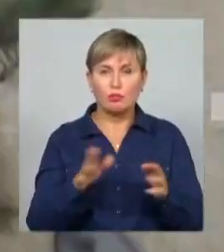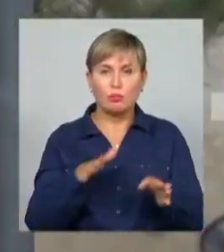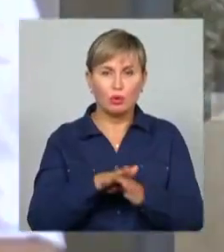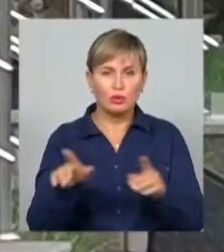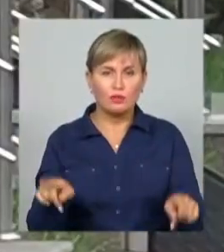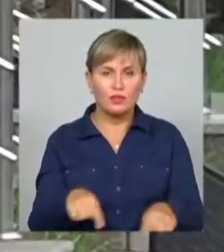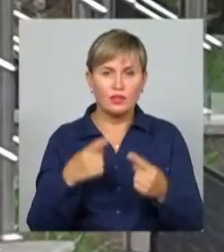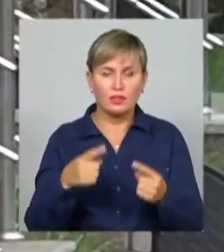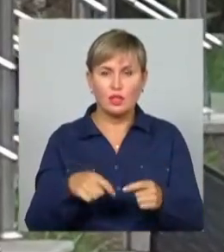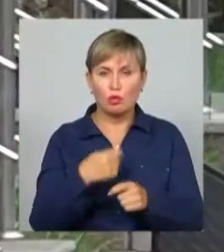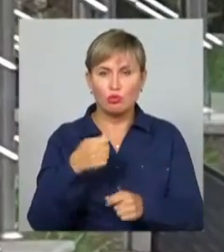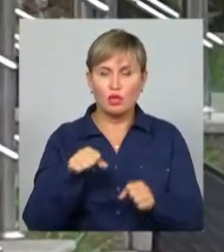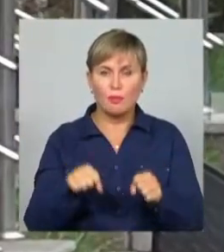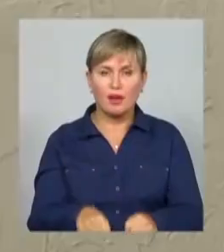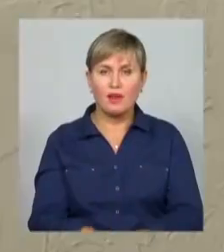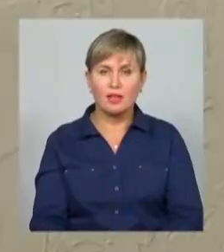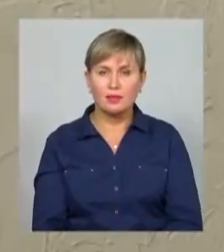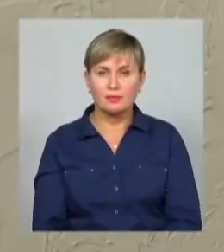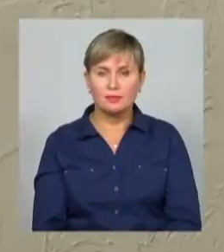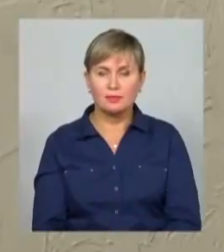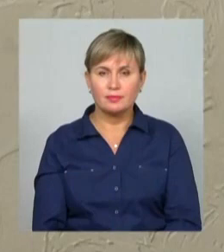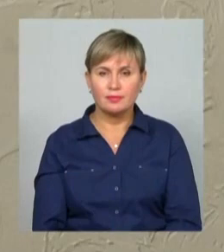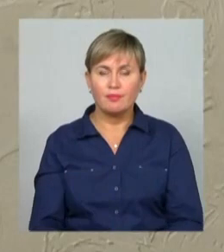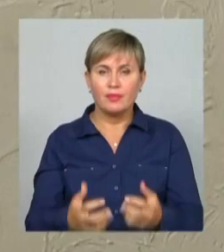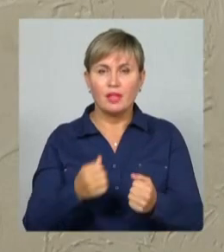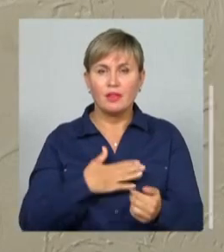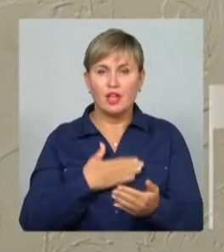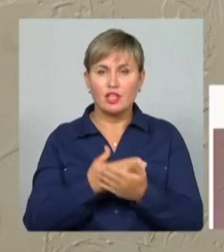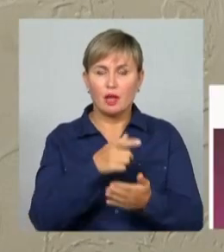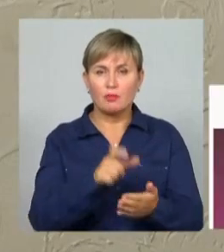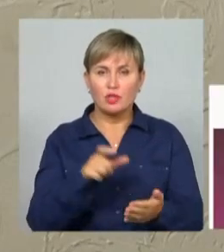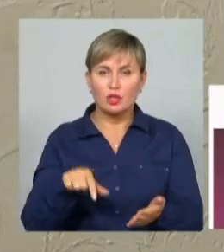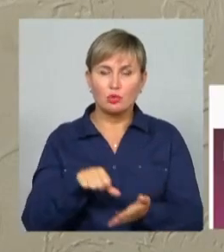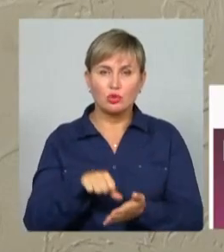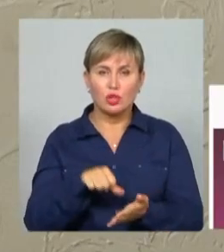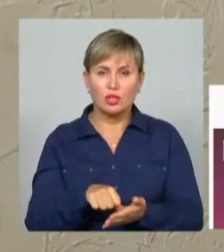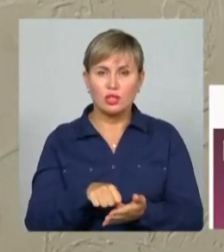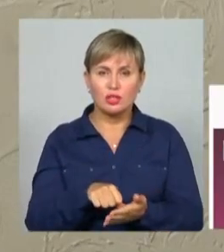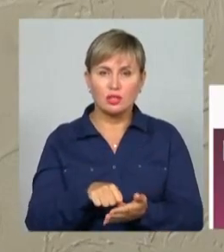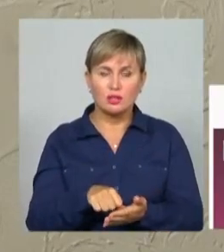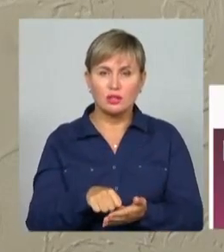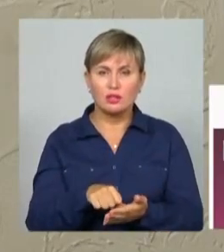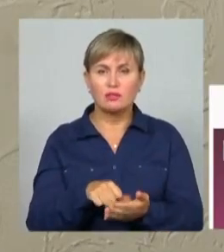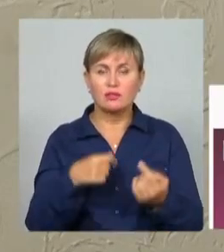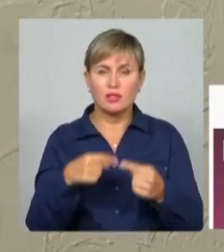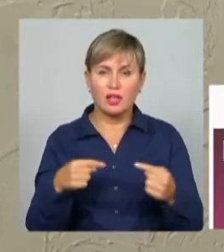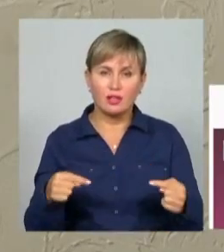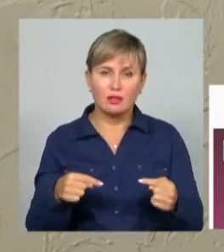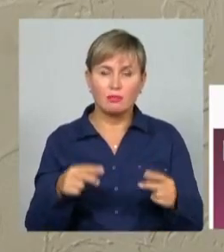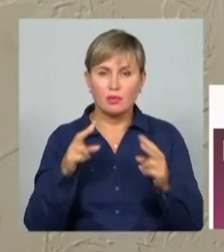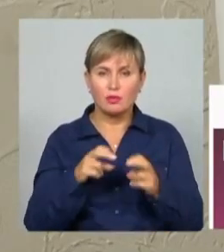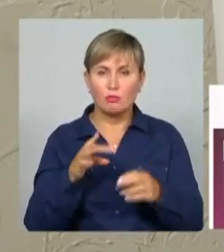восстановили нарушенные права. Приняли наши общественники участие в ряде мониторингов